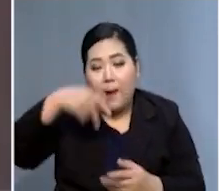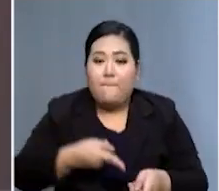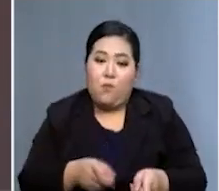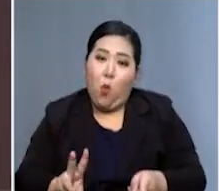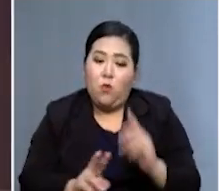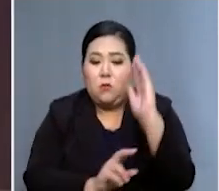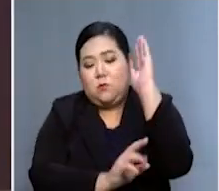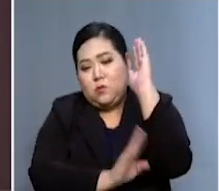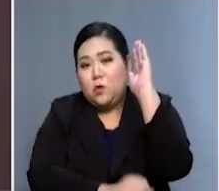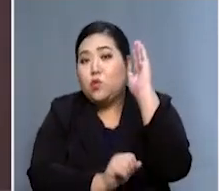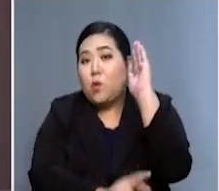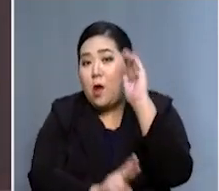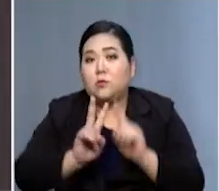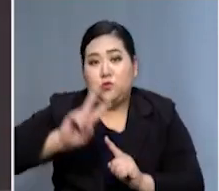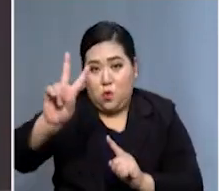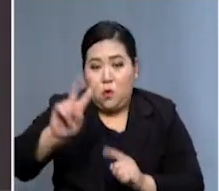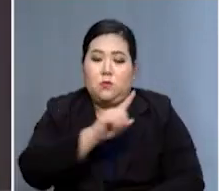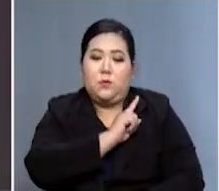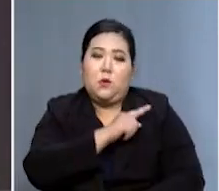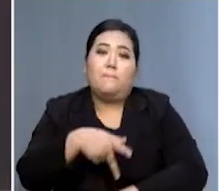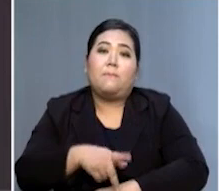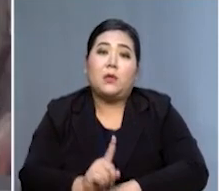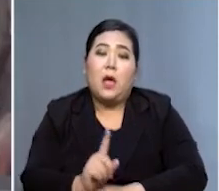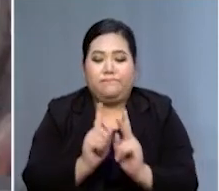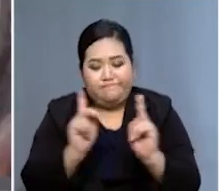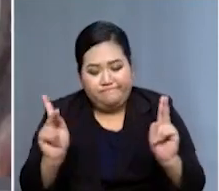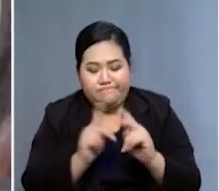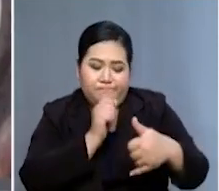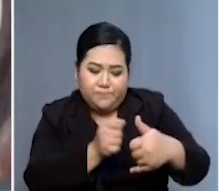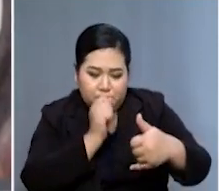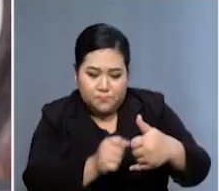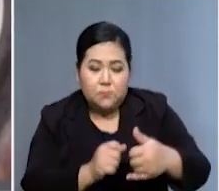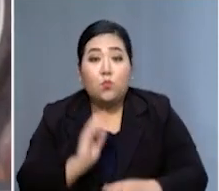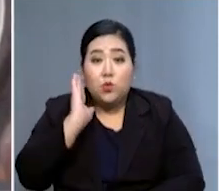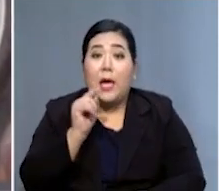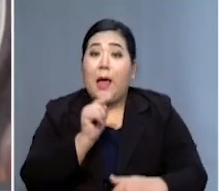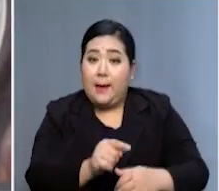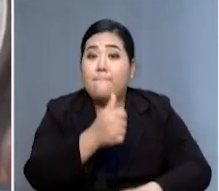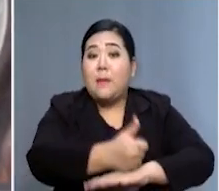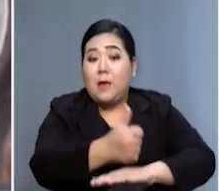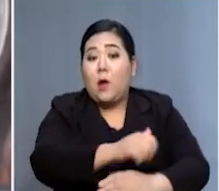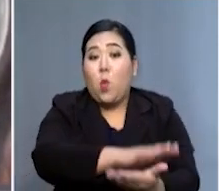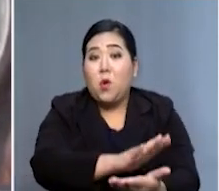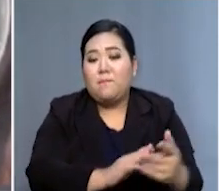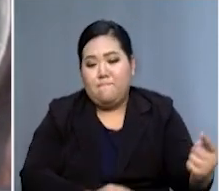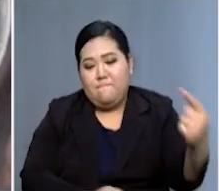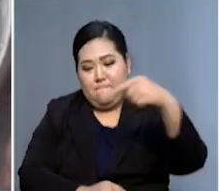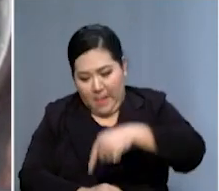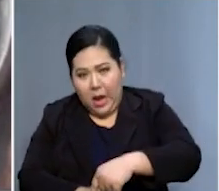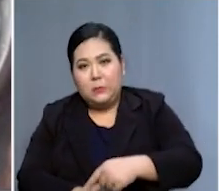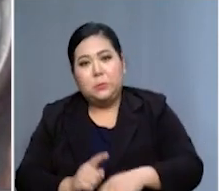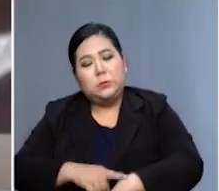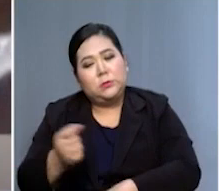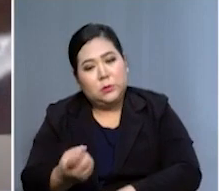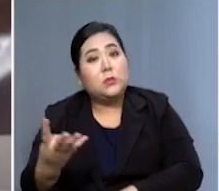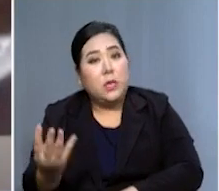ต2ในฐานะประธานการสอบสวนบอกว่าวันนี้นายสมชาวเดินทางมาที่สำนักงานเขตตั้งแต่เช้ามืดเลยครับแล้วก็ยื่น